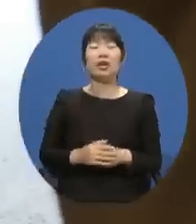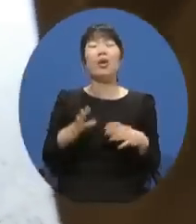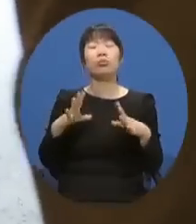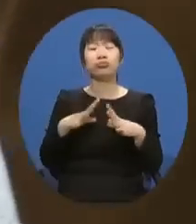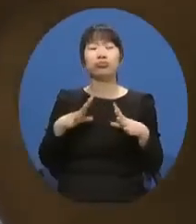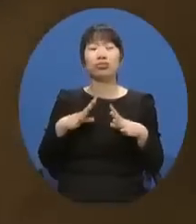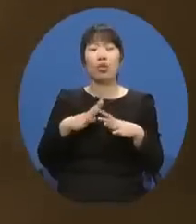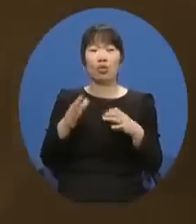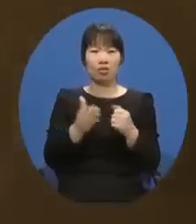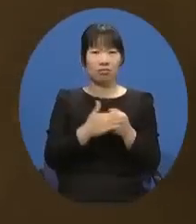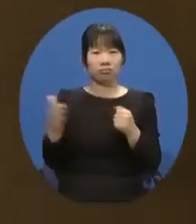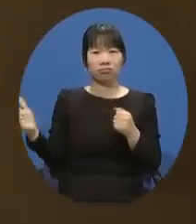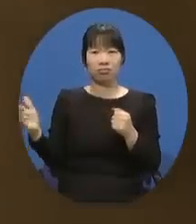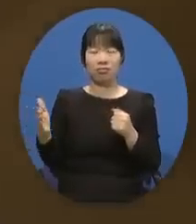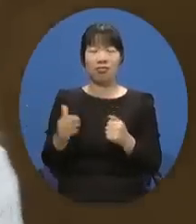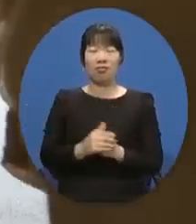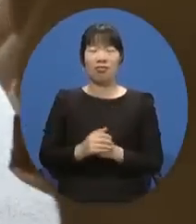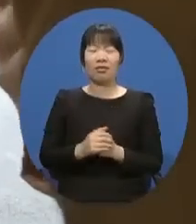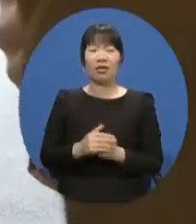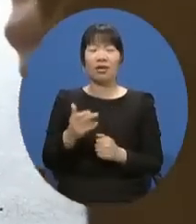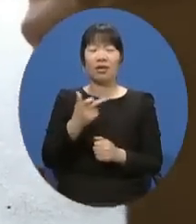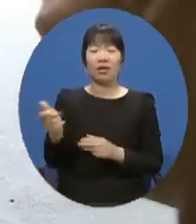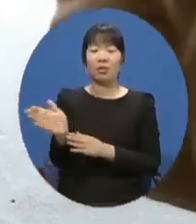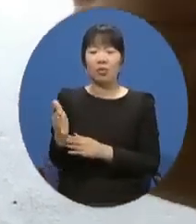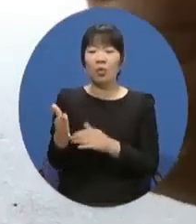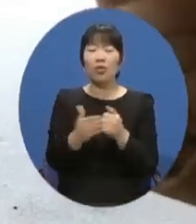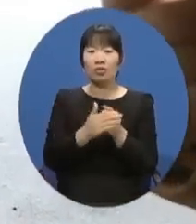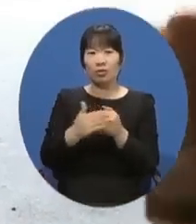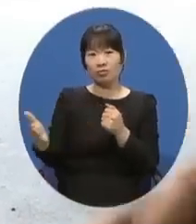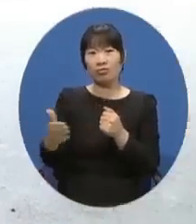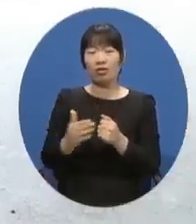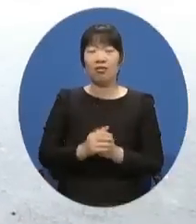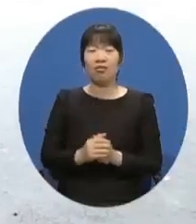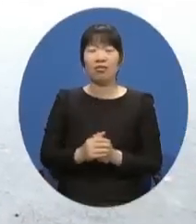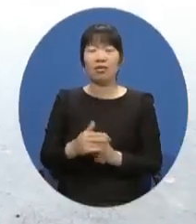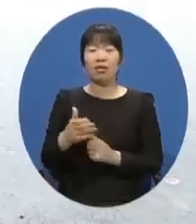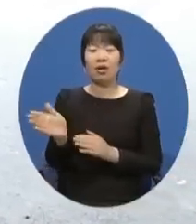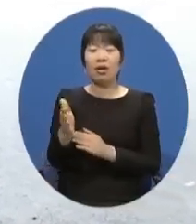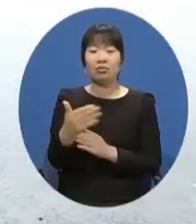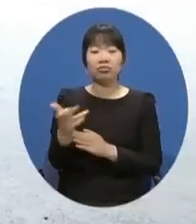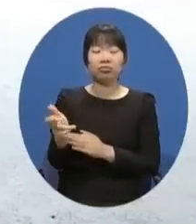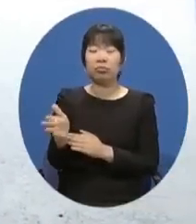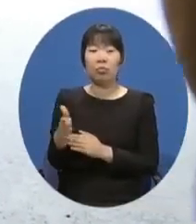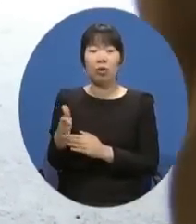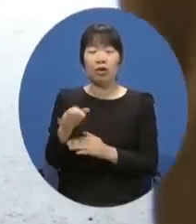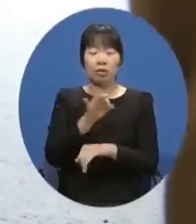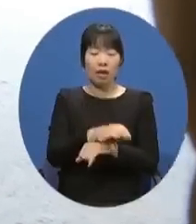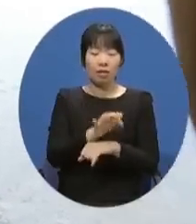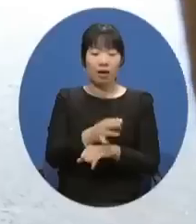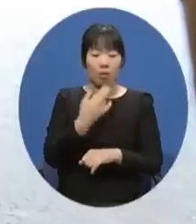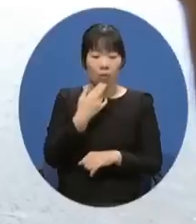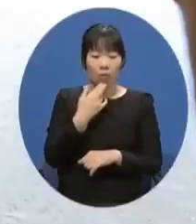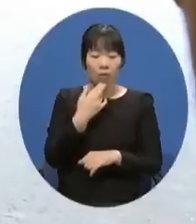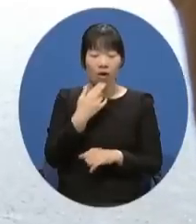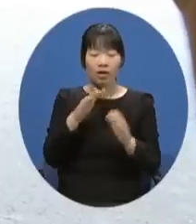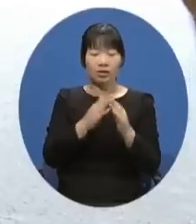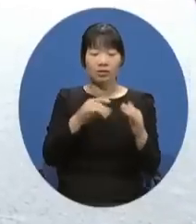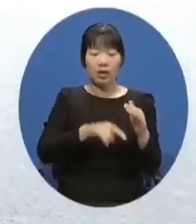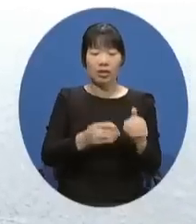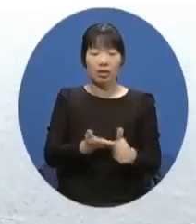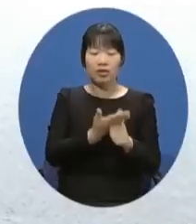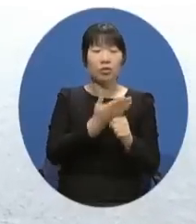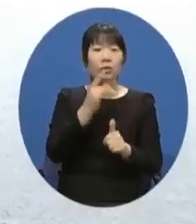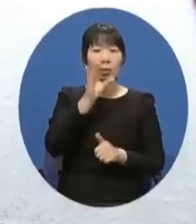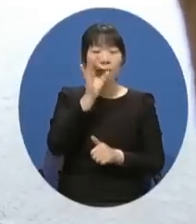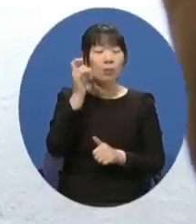무서워. 무서워? 큰 고기 때문에? 큰 고기 안 사가. 큰 고기는 집에서 못 키워.